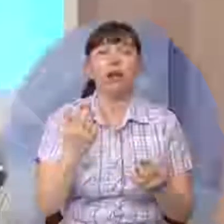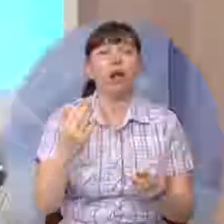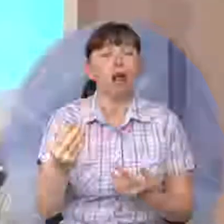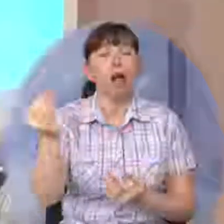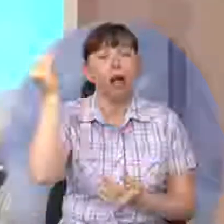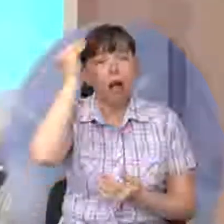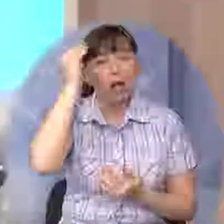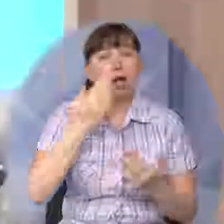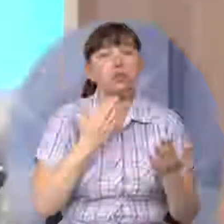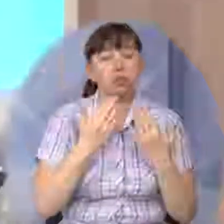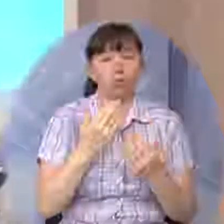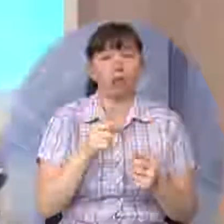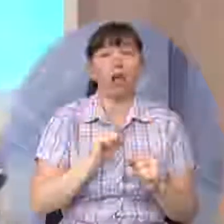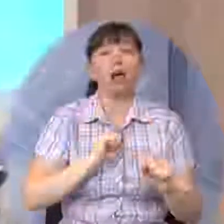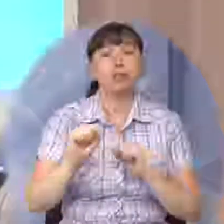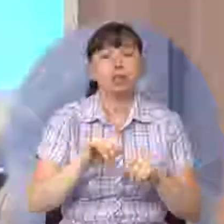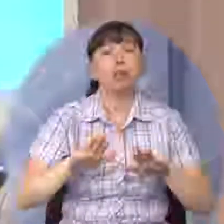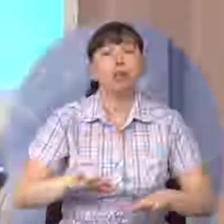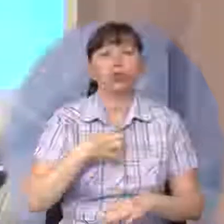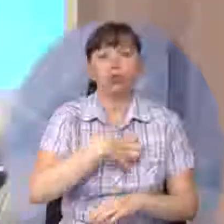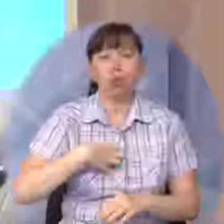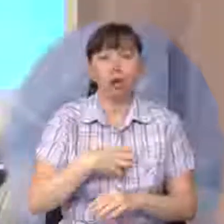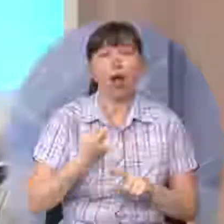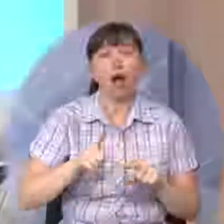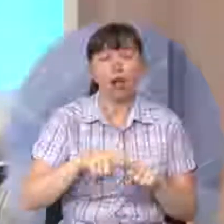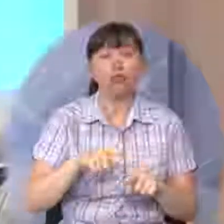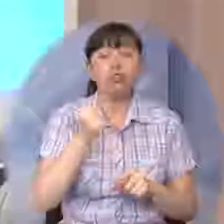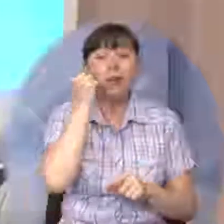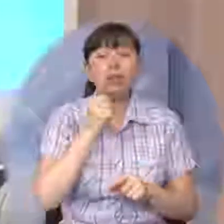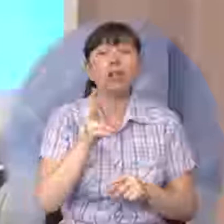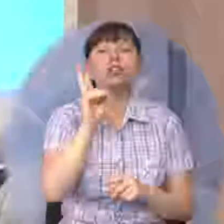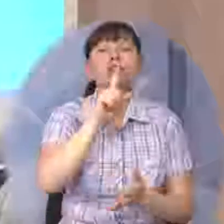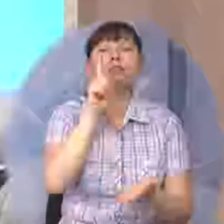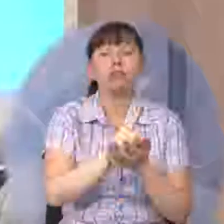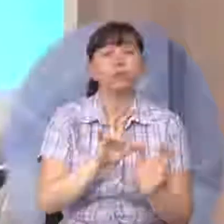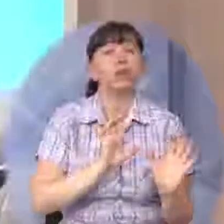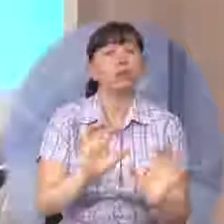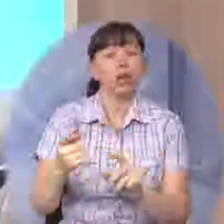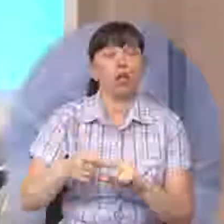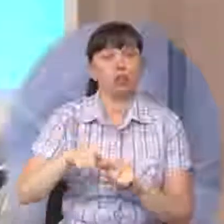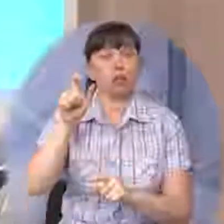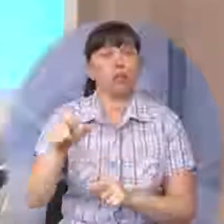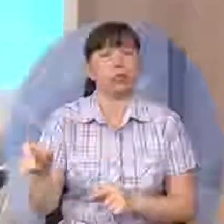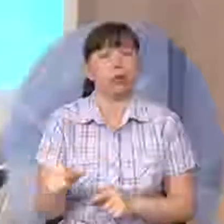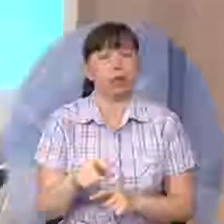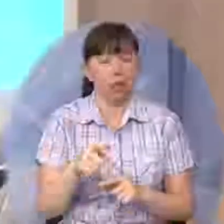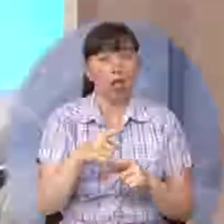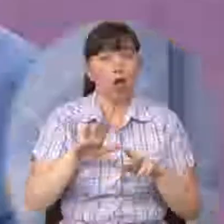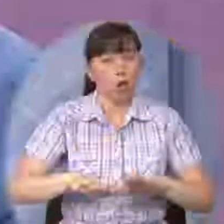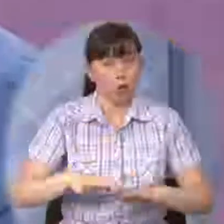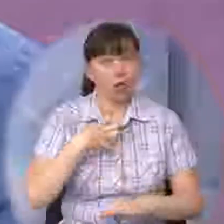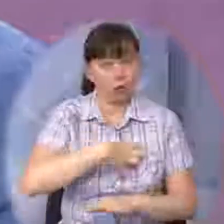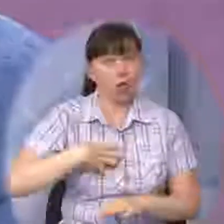atitudinea administrațiilor publice locale, pentru că, de fapt, acești bătrâni în grija cui rămân? În grija primarilor, în grija autorităților publice